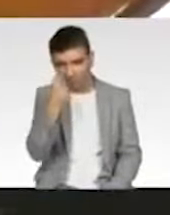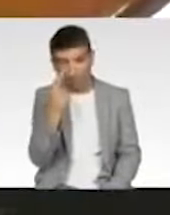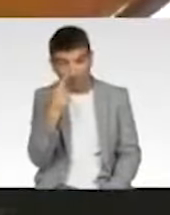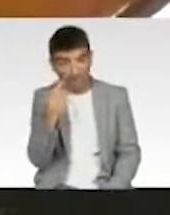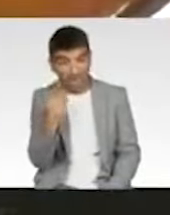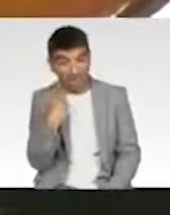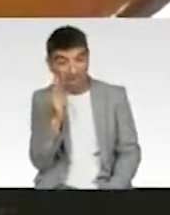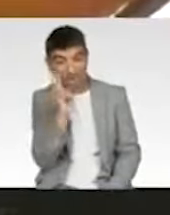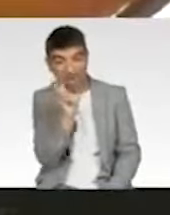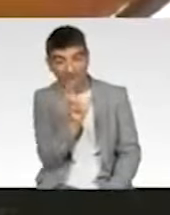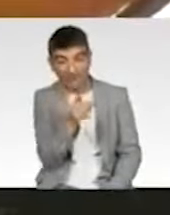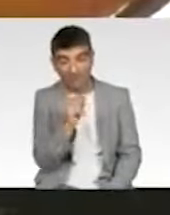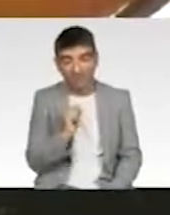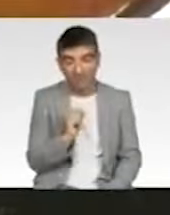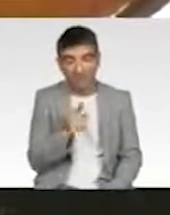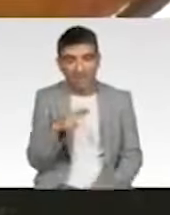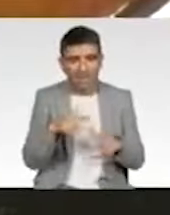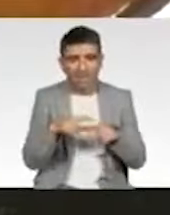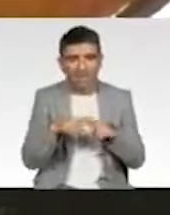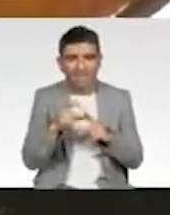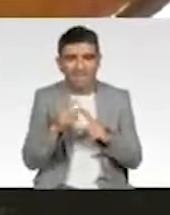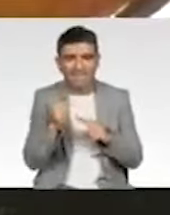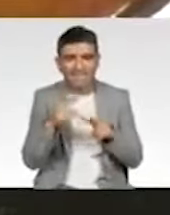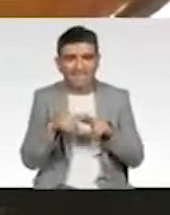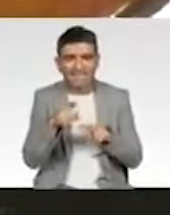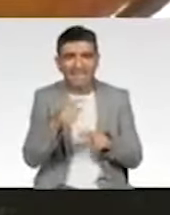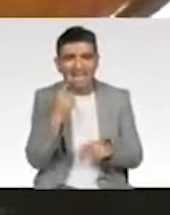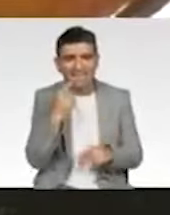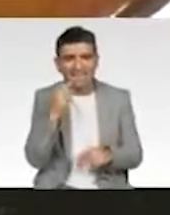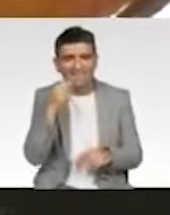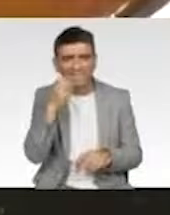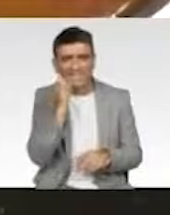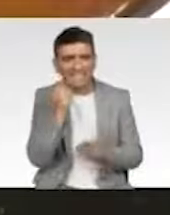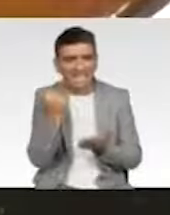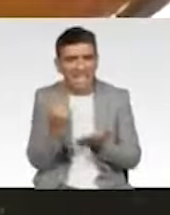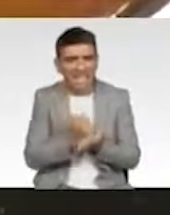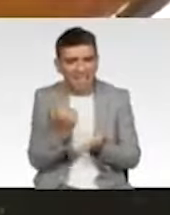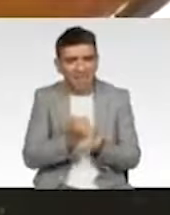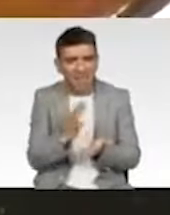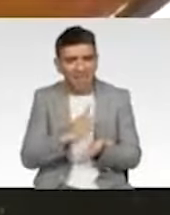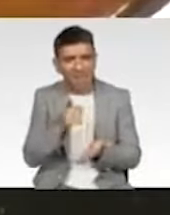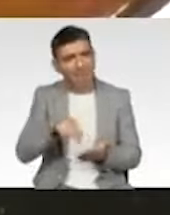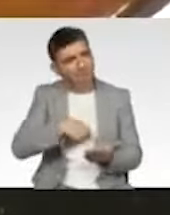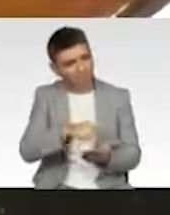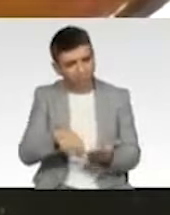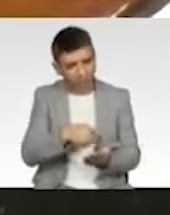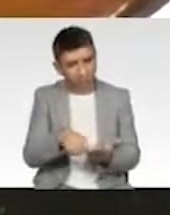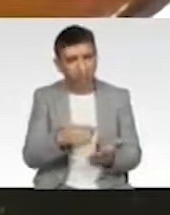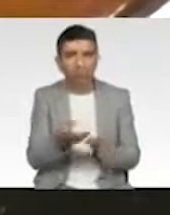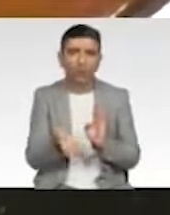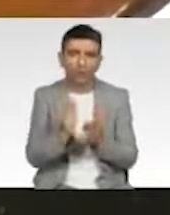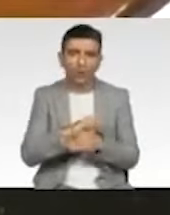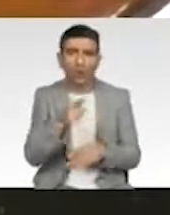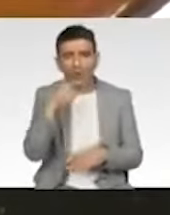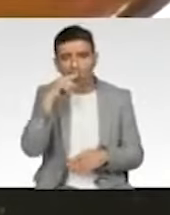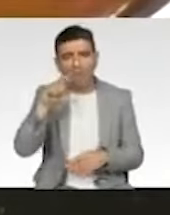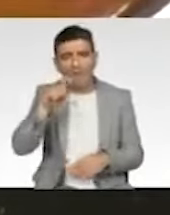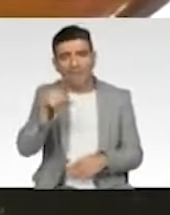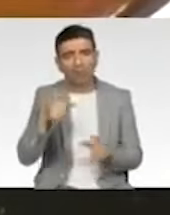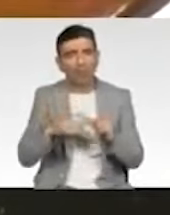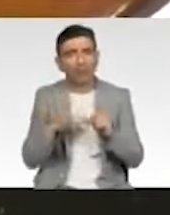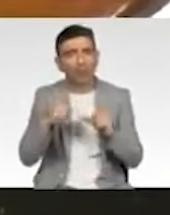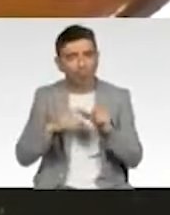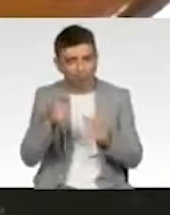mi? Fadile Han, seninkinin içinde fıstık ezmesi var değil mi? Fıstık ezmesi. Normal kavuruyorsunuz ete, sonra domates sosu